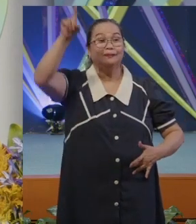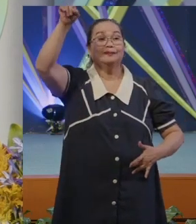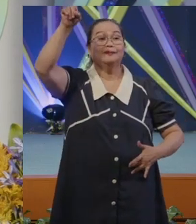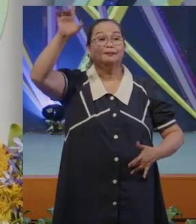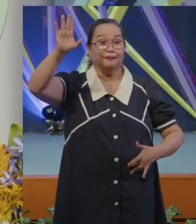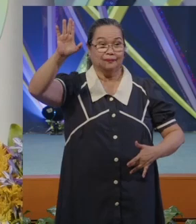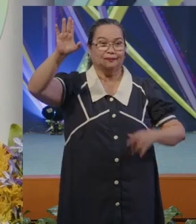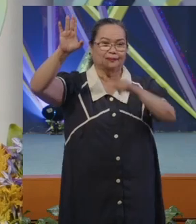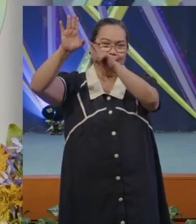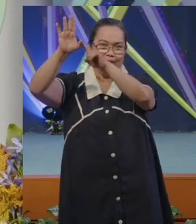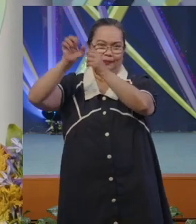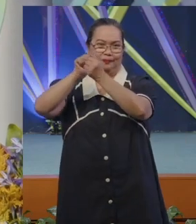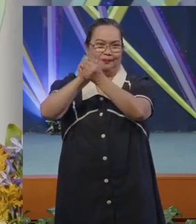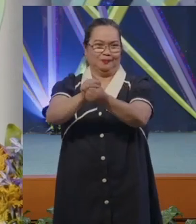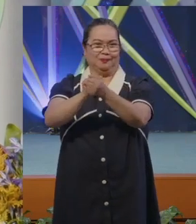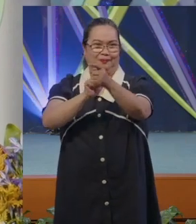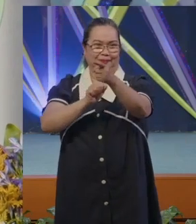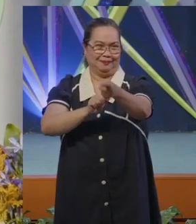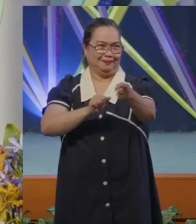is with you